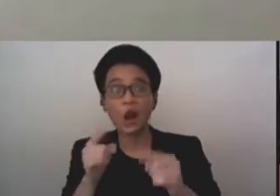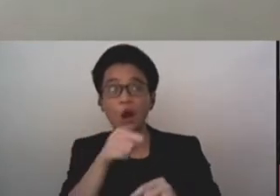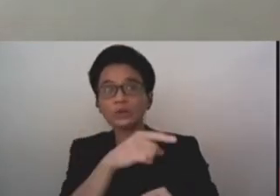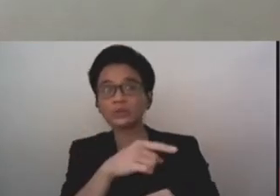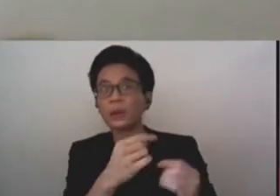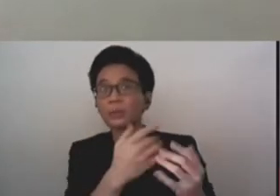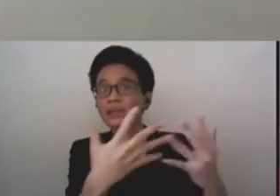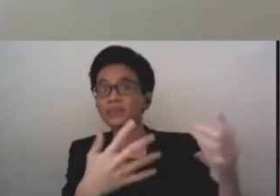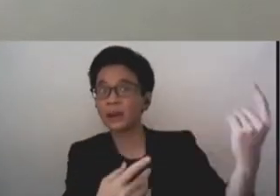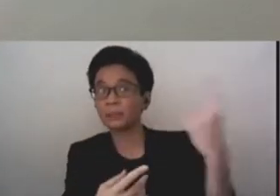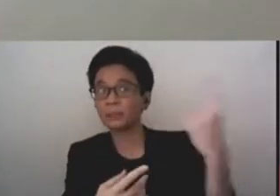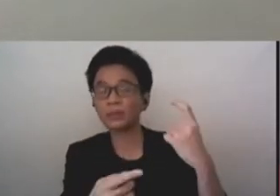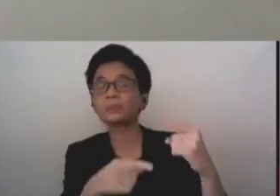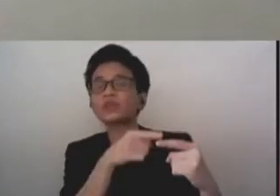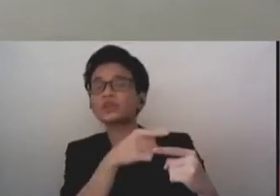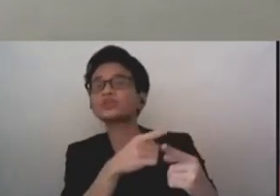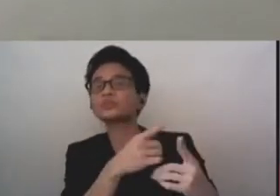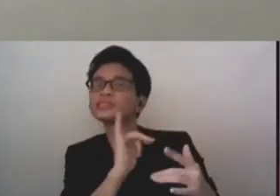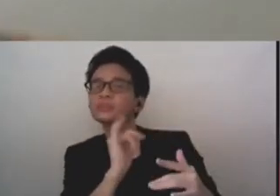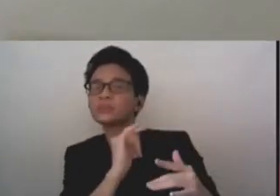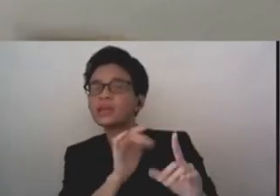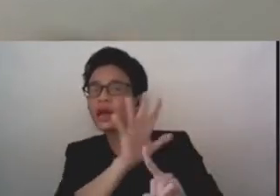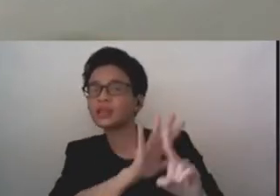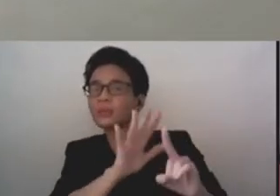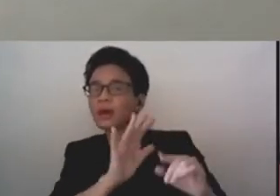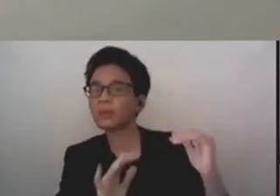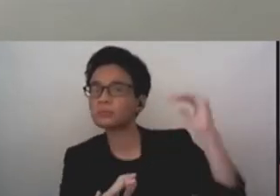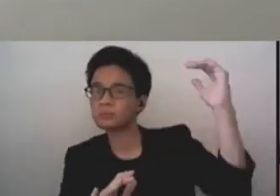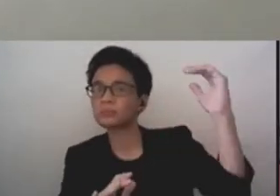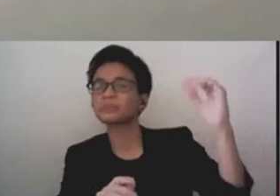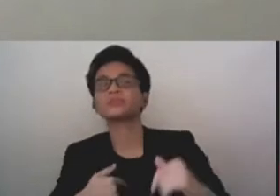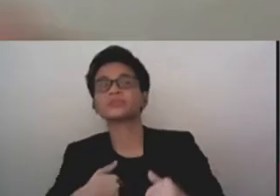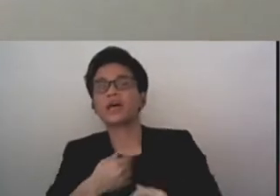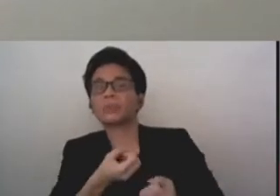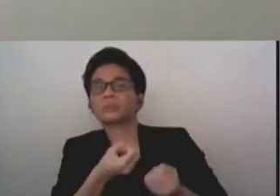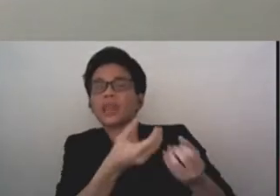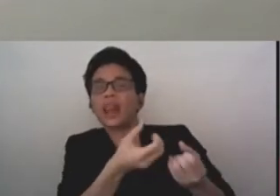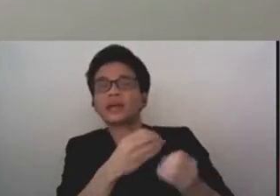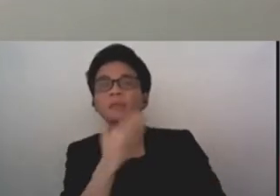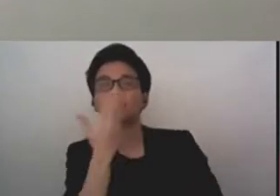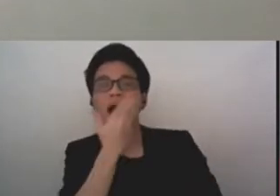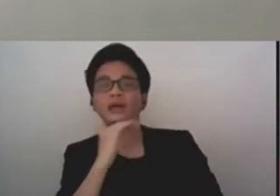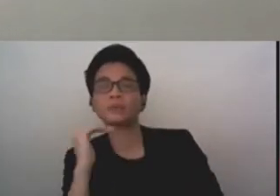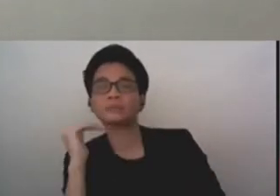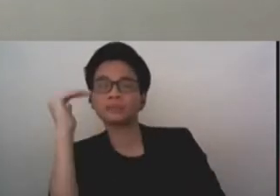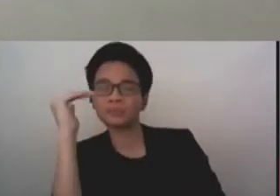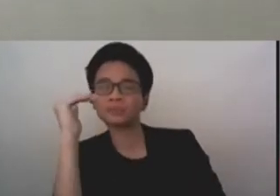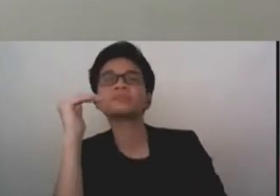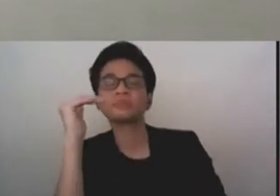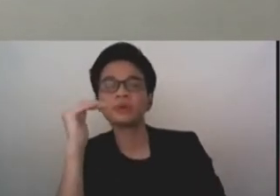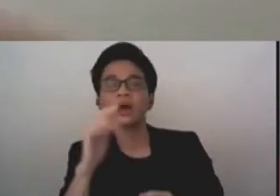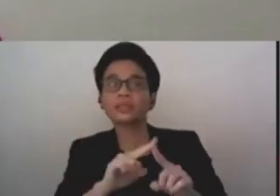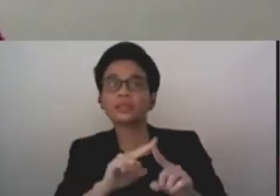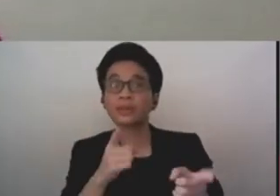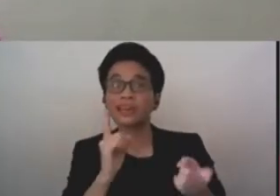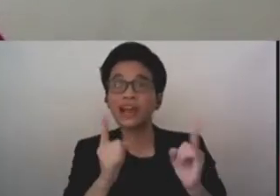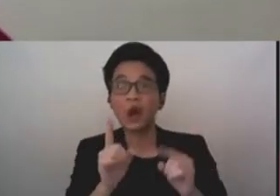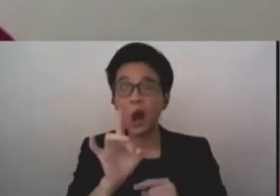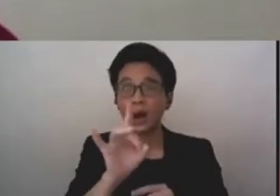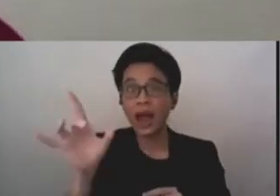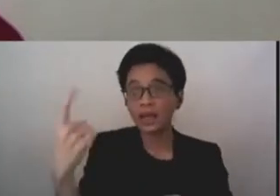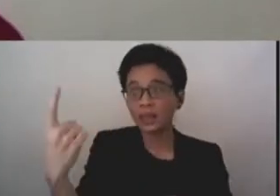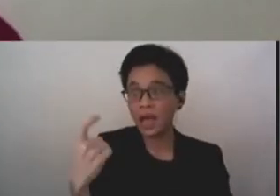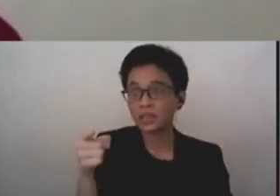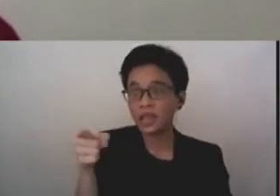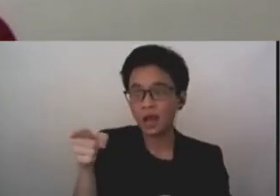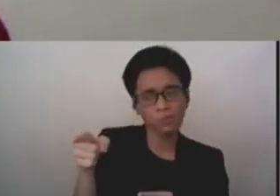bahasanya menjelaskannya agak lebih seperti akademik kayak gitu. Tapi kalau misalnya mungkin orang tua itu